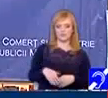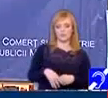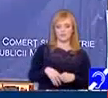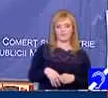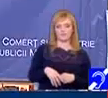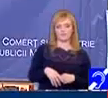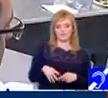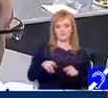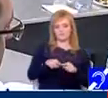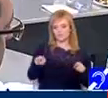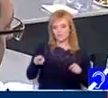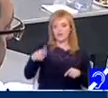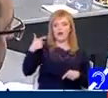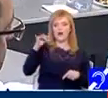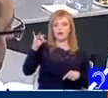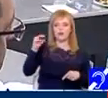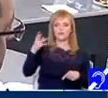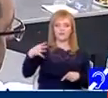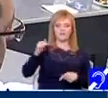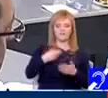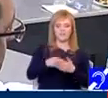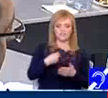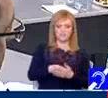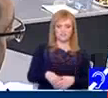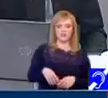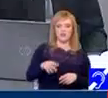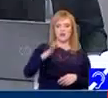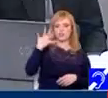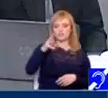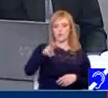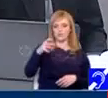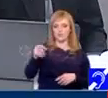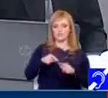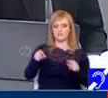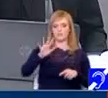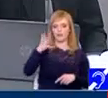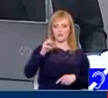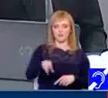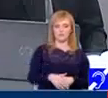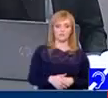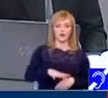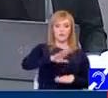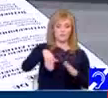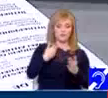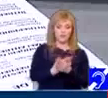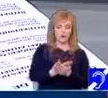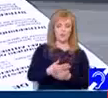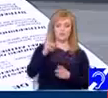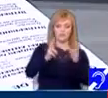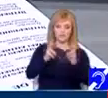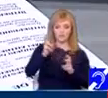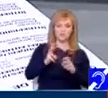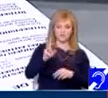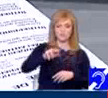de o garanție financiară cu un plafon maxim 5 milioane lei pe un termen de 5 ani de zile. Și dacă până acum antreprenorii trebuiau să bată la multe uși și